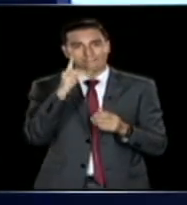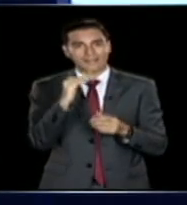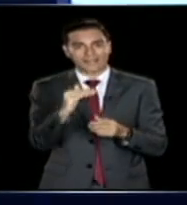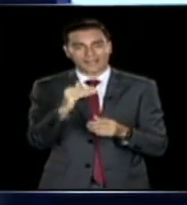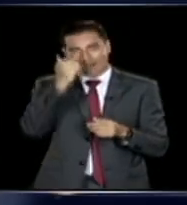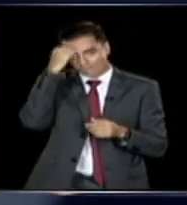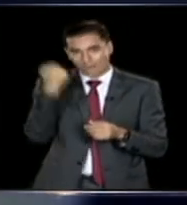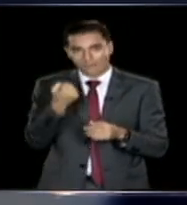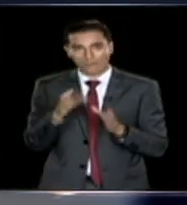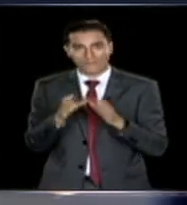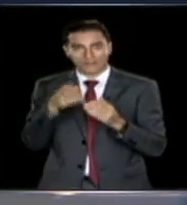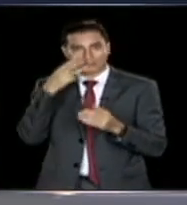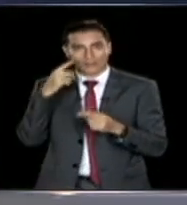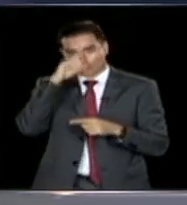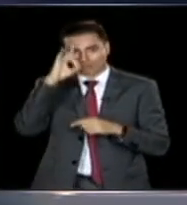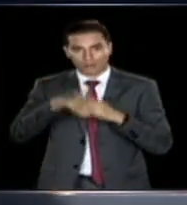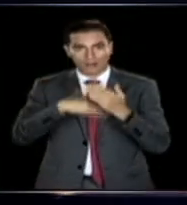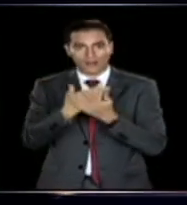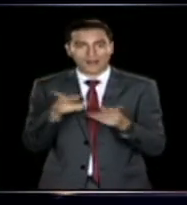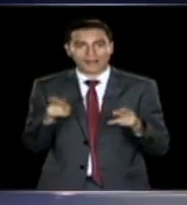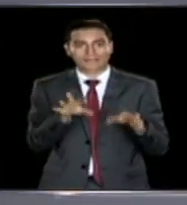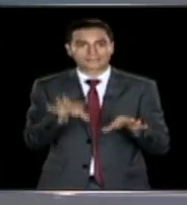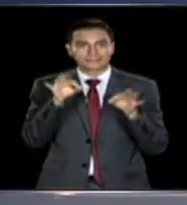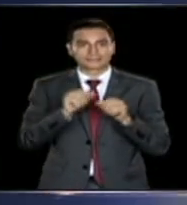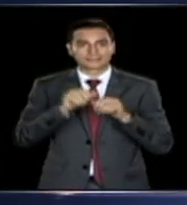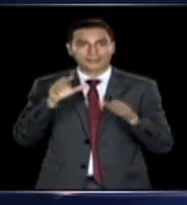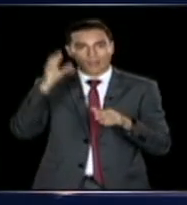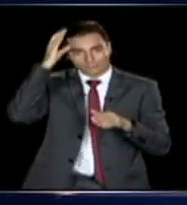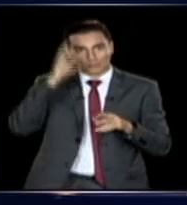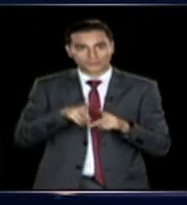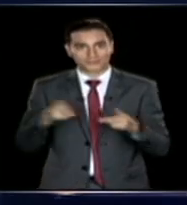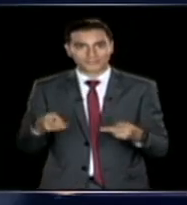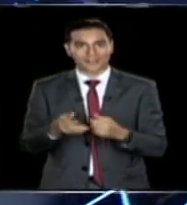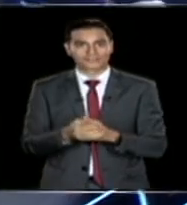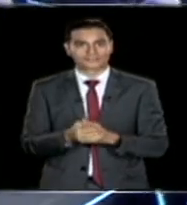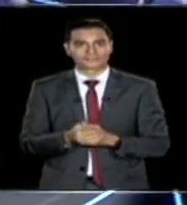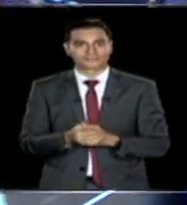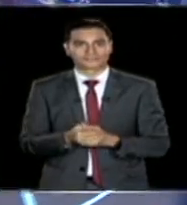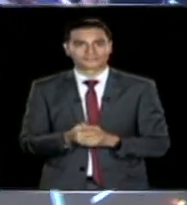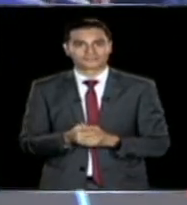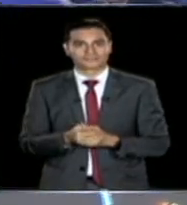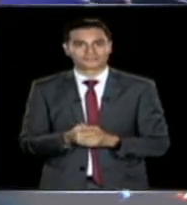لفريق الصاعقة، وإلى اللقاء وحلقة جديدة مع العباقرة قادرون باختلاف.